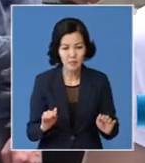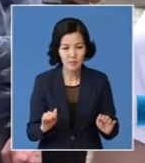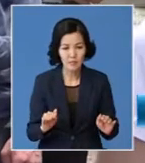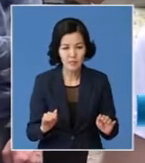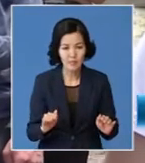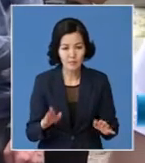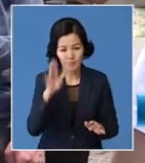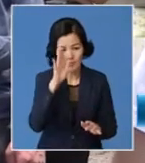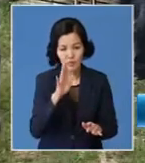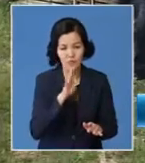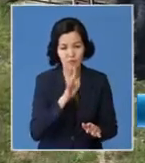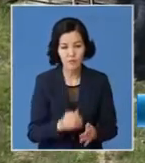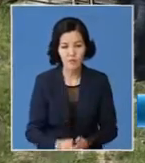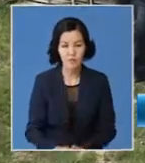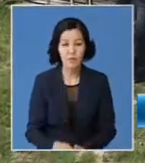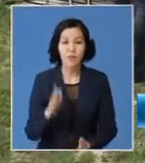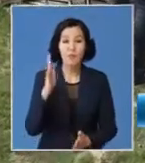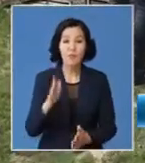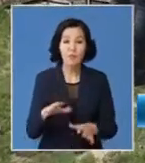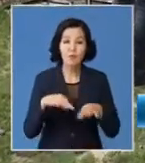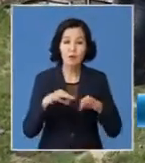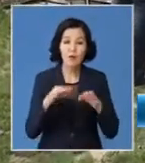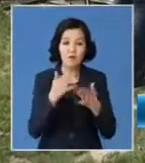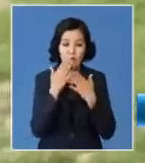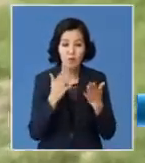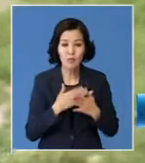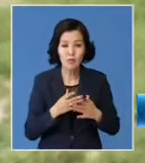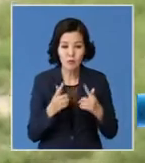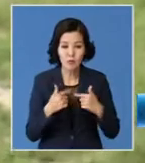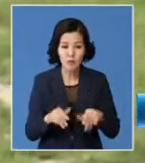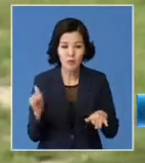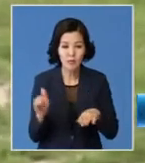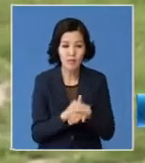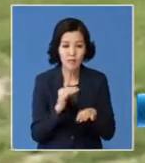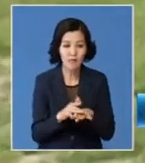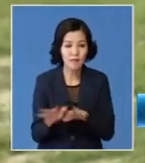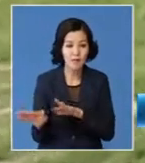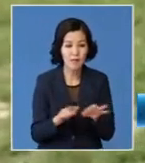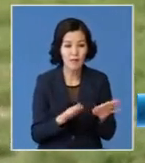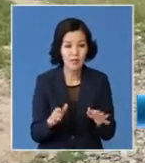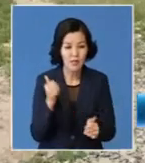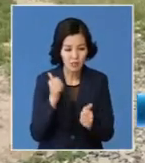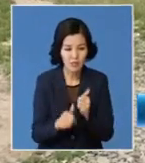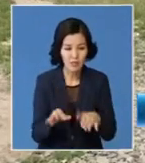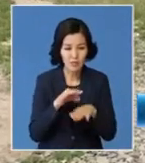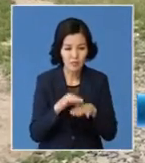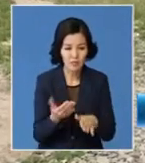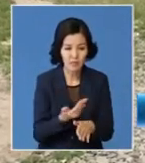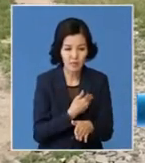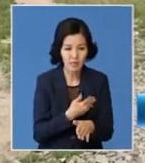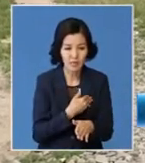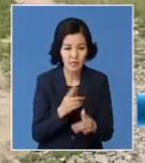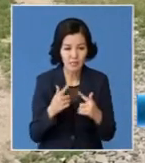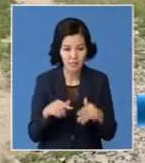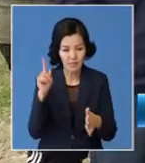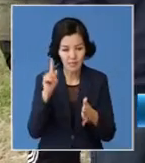бы мальчикам, девочкам вещи. В будущем автолюбители планируют устраивать такие благотворительные акции как можно чаще. Организаторы надеются,